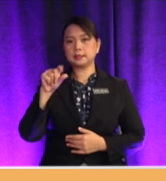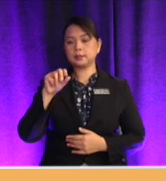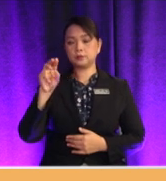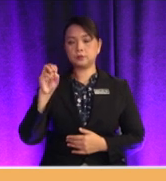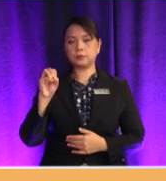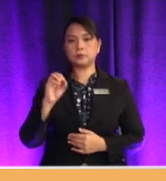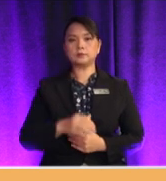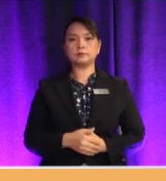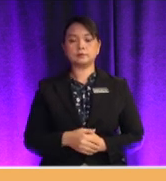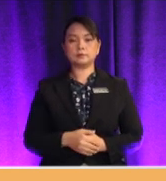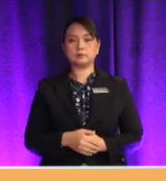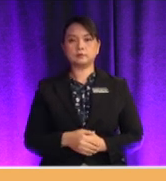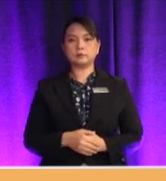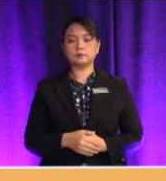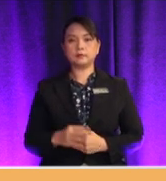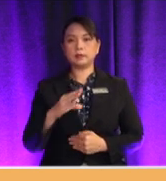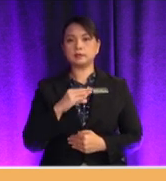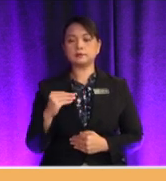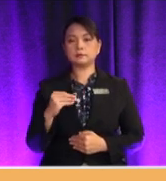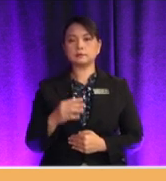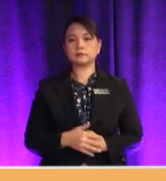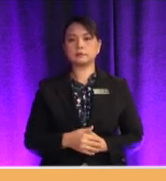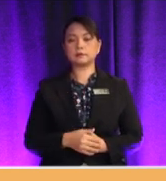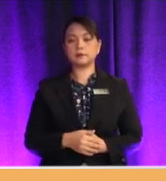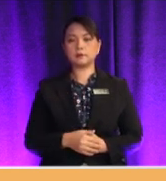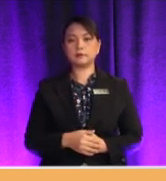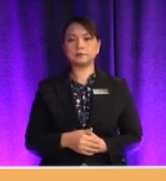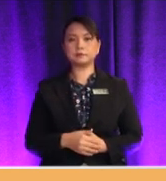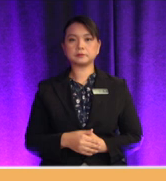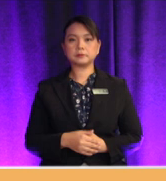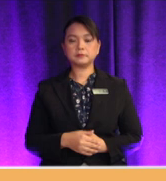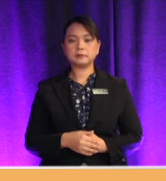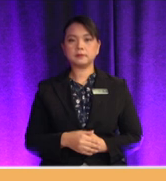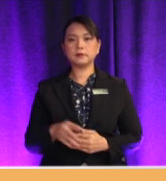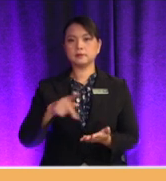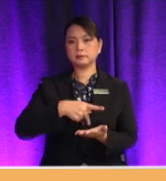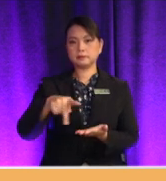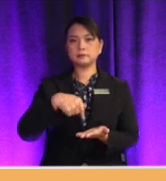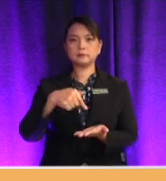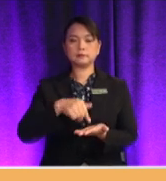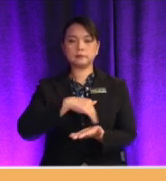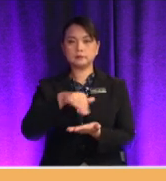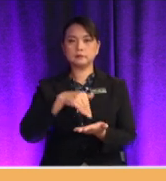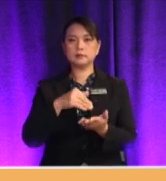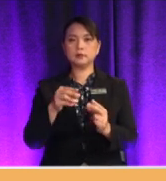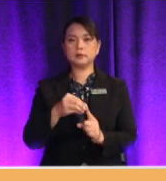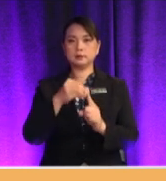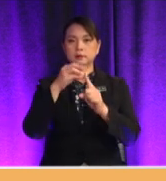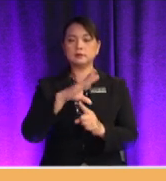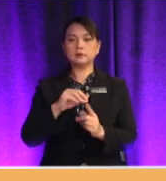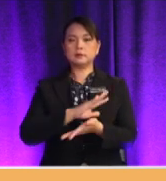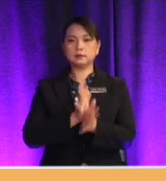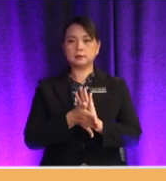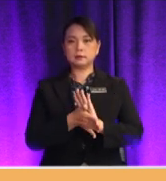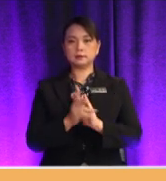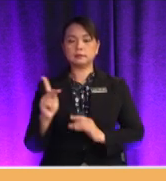Dusun. Betul. Dan tarian Bagra oleh kaum Sing. Tarian-tarian ini bukan sahaja unik, malah menjadikan Malaysia terkenal di